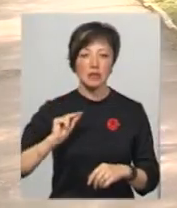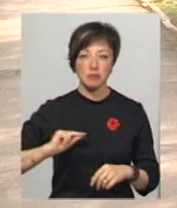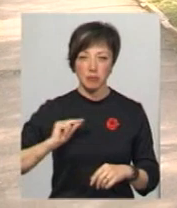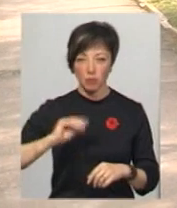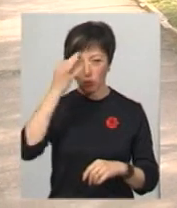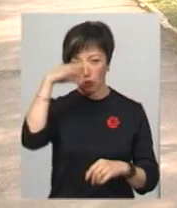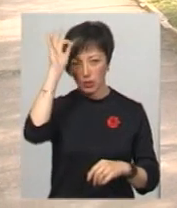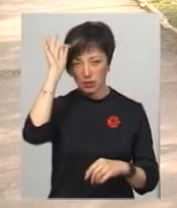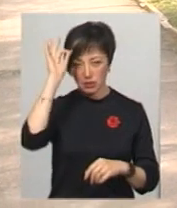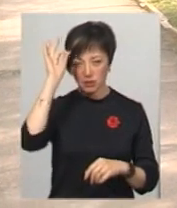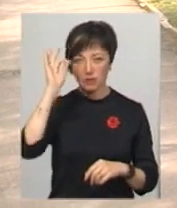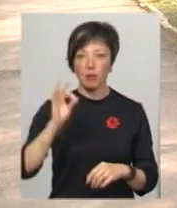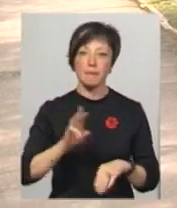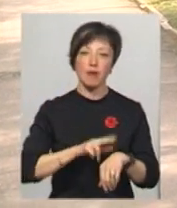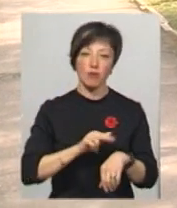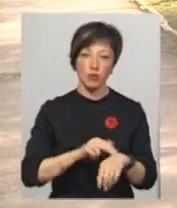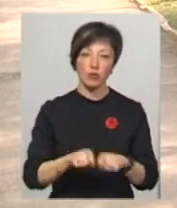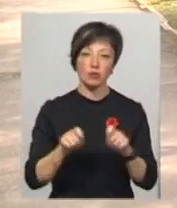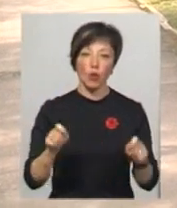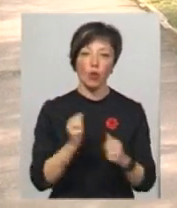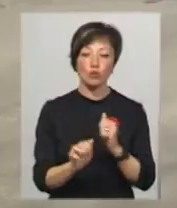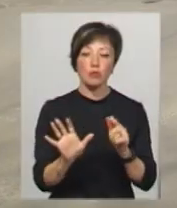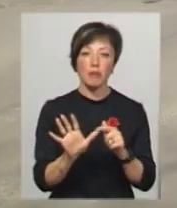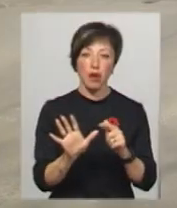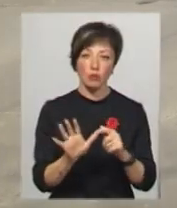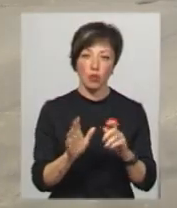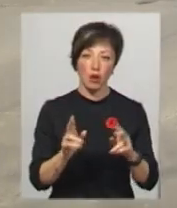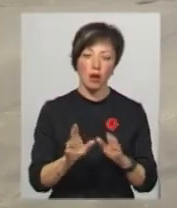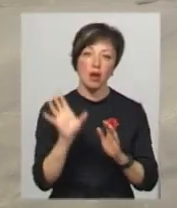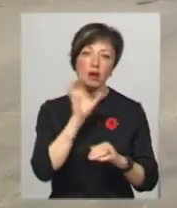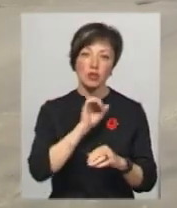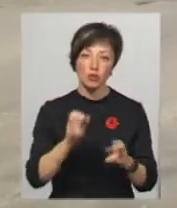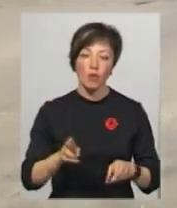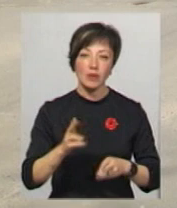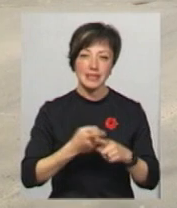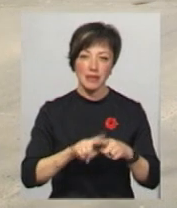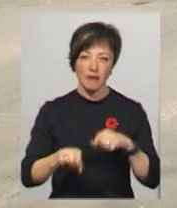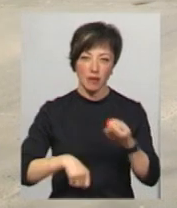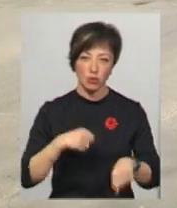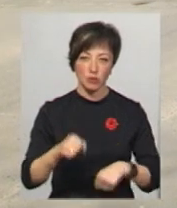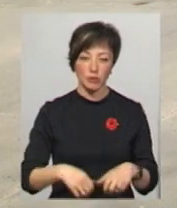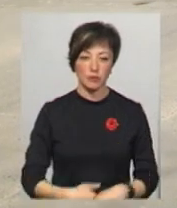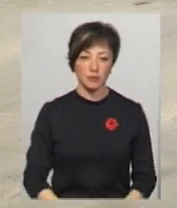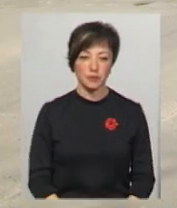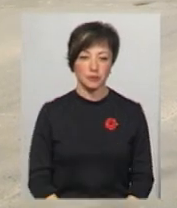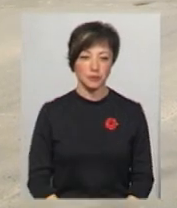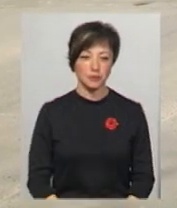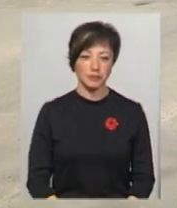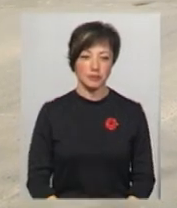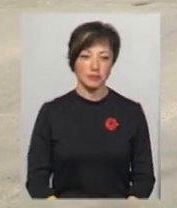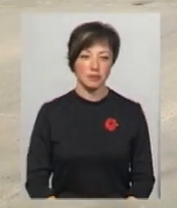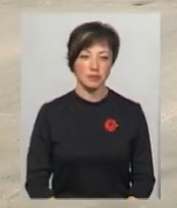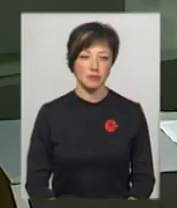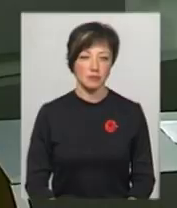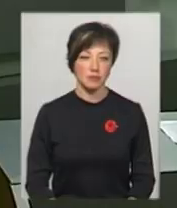відділу поліції Людмили Берестовської, правоохоронці розкривають кожну п'яту крадіжку велосипедів. Михайло Жила, Олександр Горішевський, Віктор Кривий. Новини Поділля. Центр.